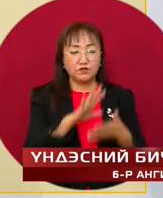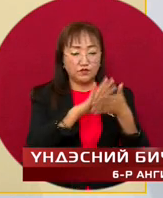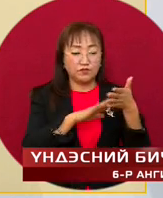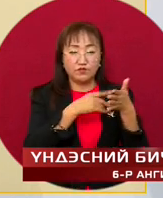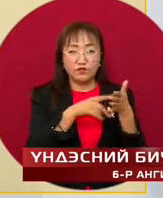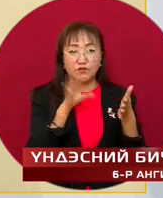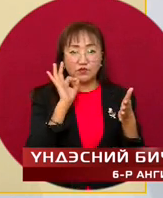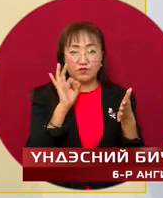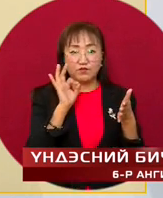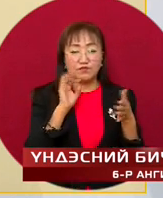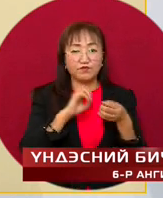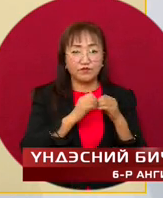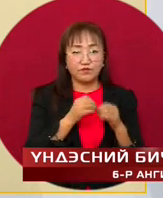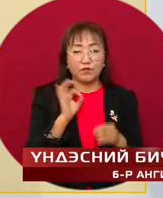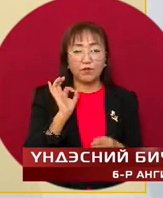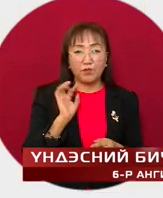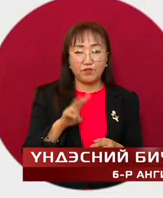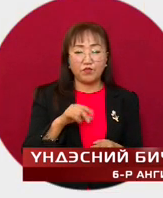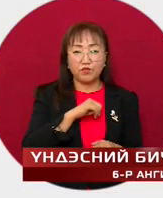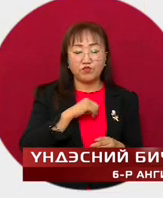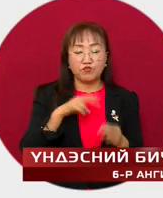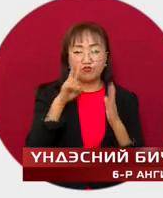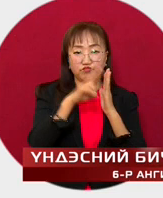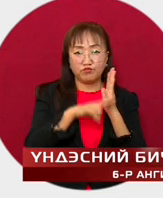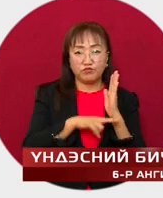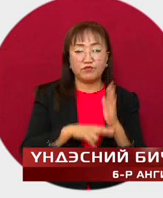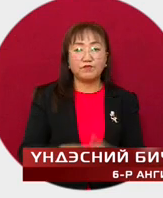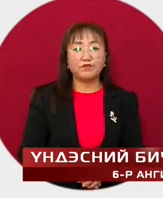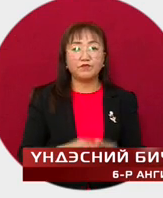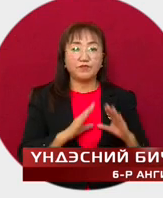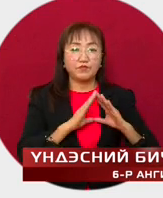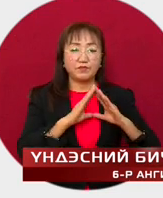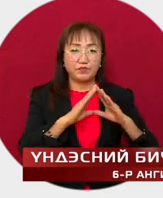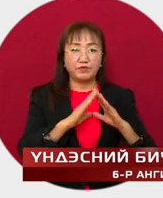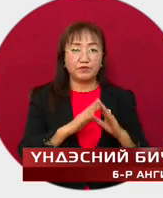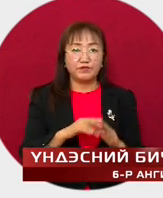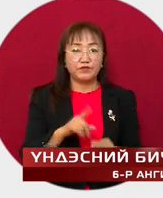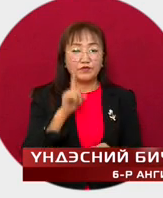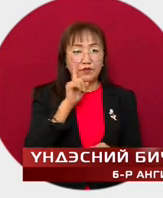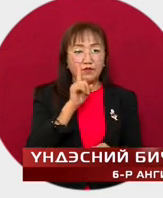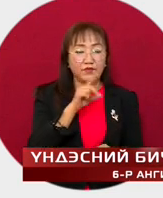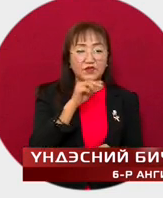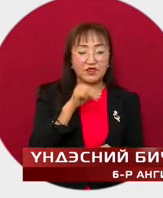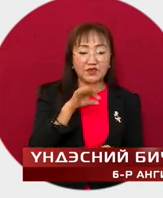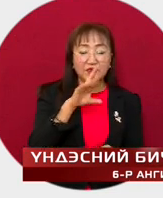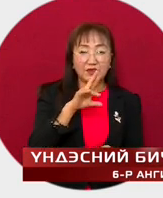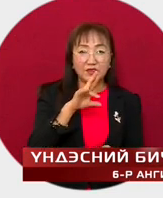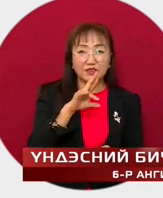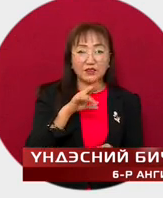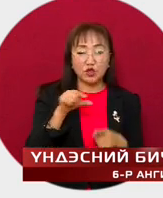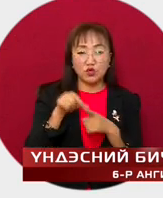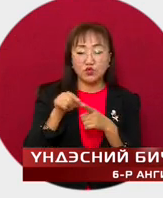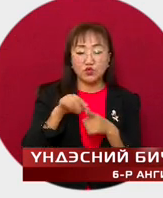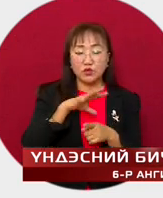өөрийгөө бас үнэлж дүгнээрээ. За гэрийн даалгавраа тэмдэглэж авъя. 1-р тий ялгалын нөхцөлөө нүдлэн тогтооно.